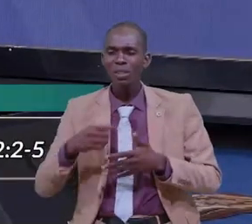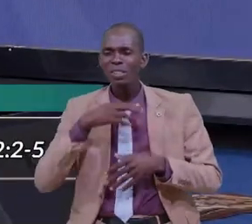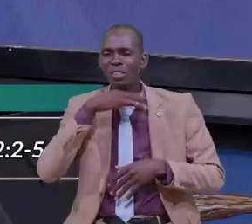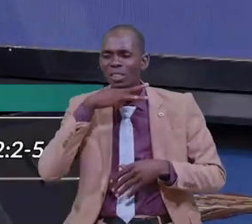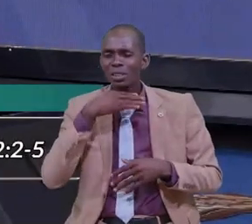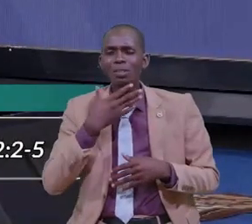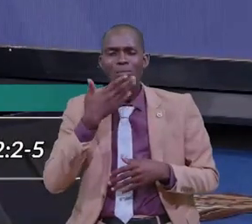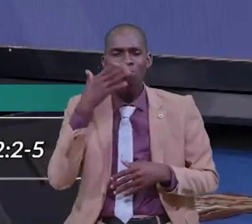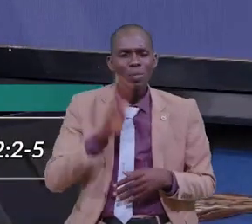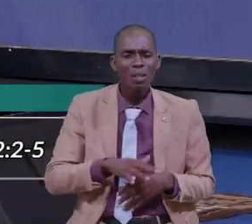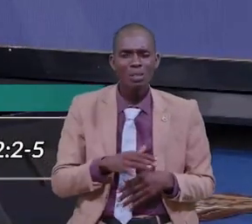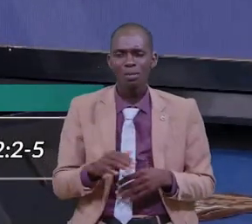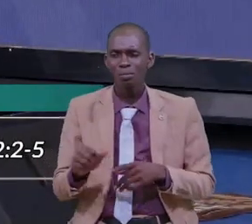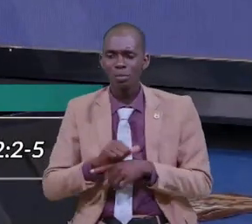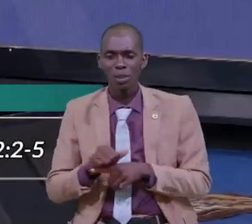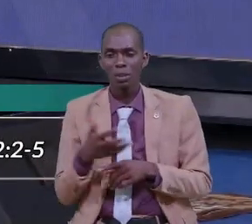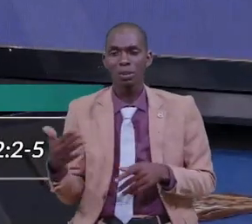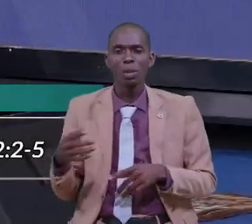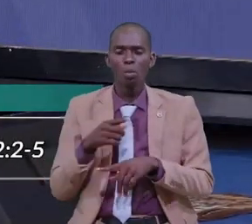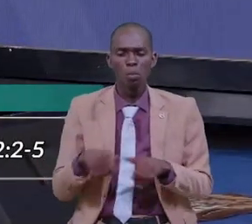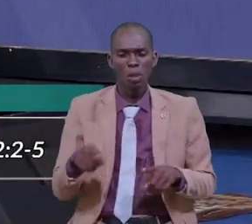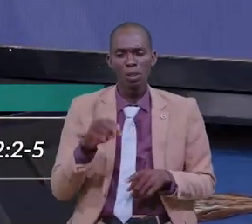décision. Ça, ce n'est pas pour moi.